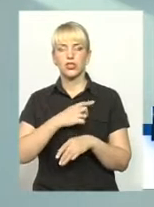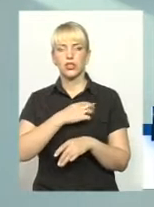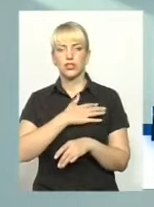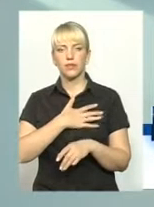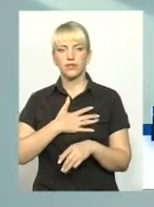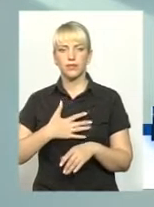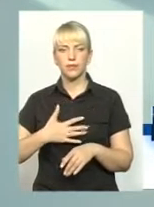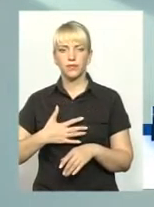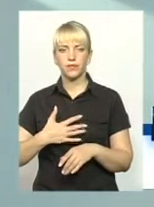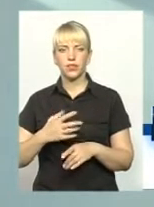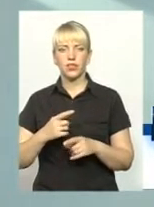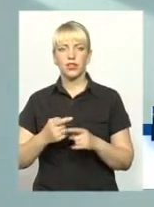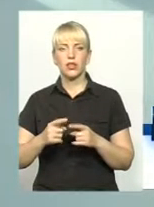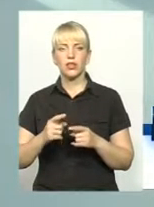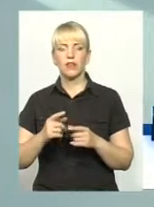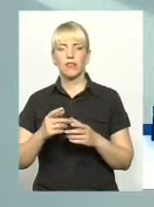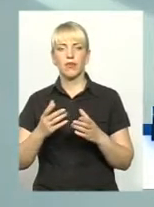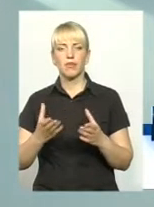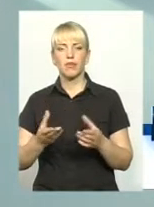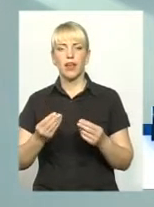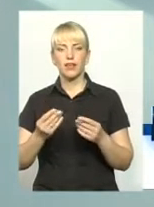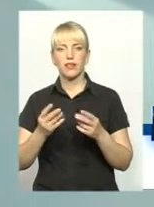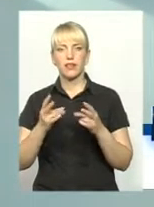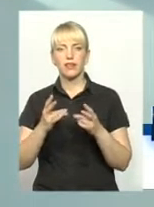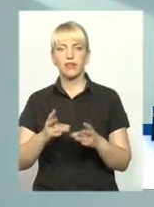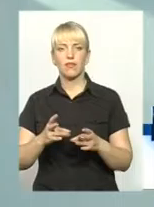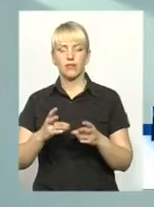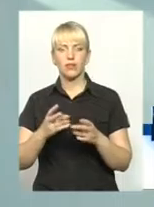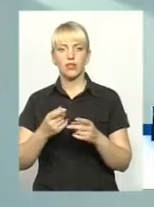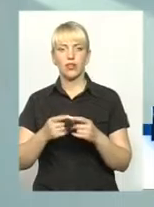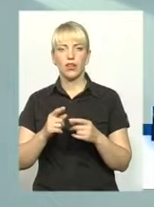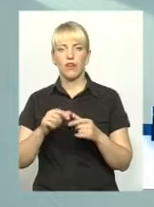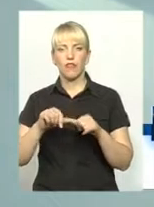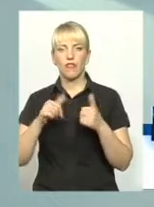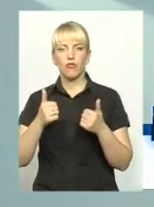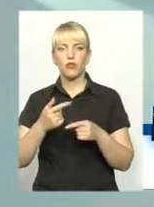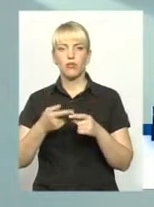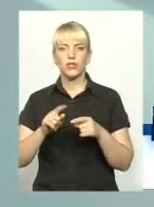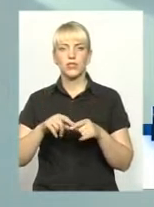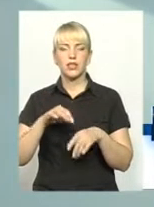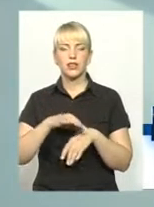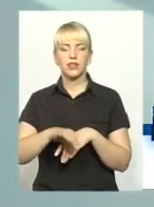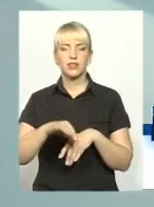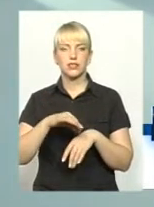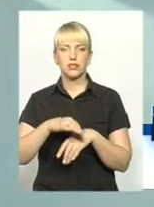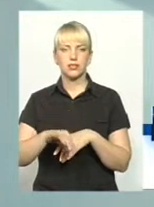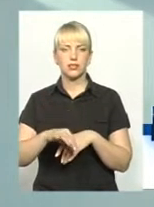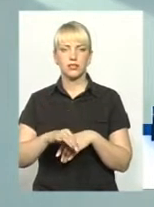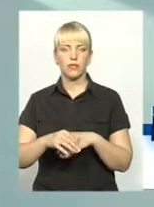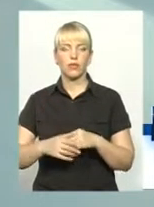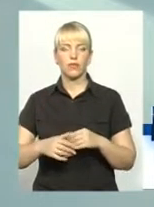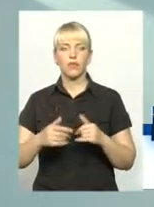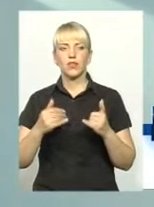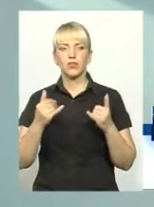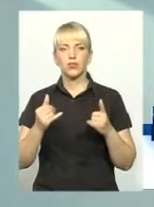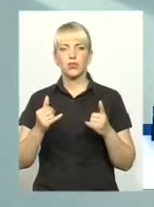ушкоджень. Дуже в м'якій формі це насильство різного роду, легкі тілесні ушкодження.